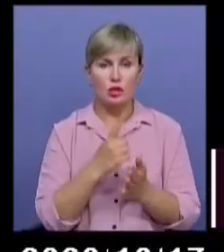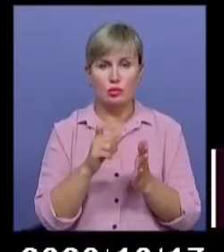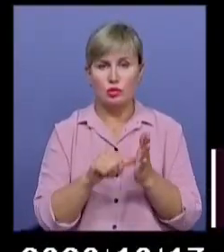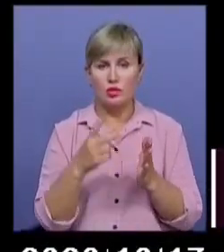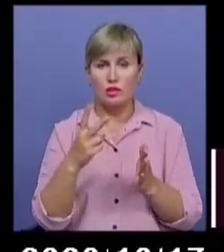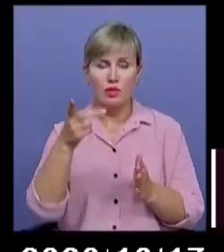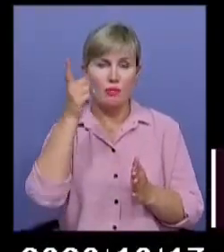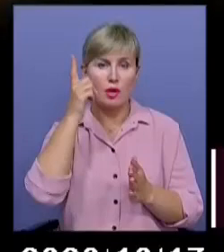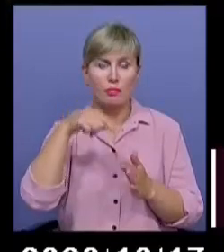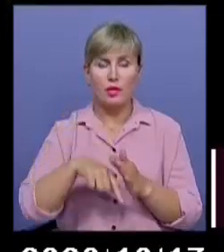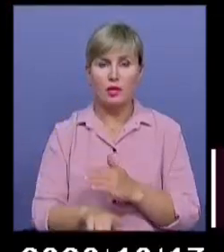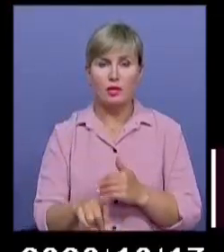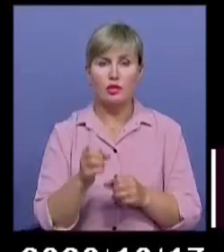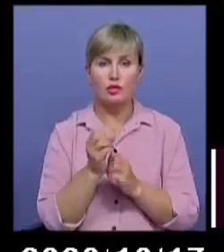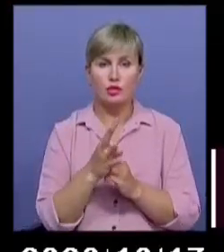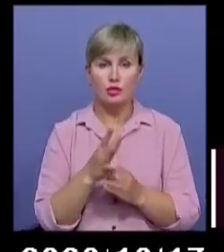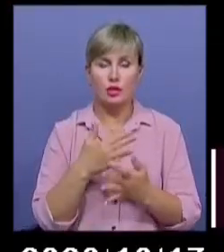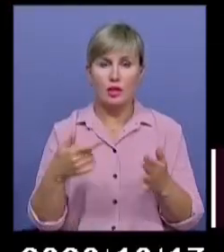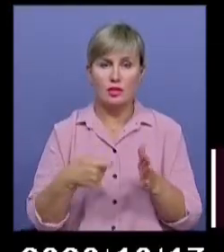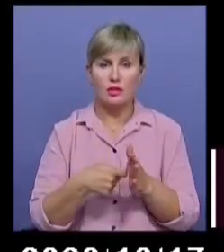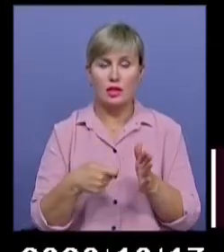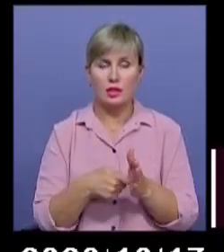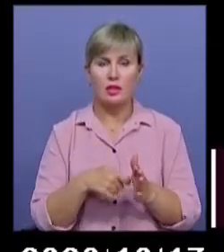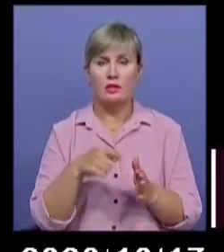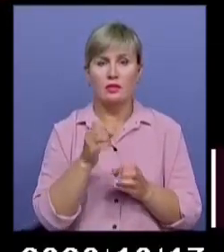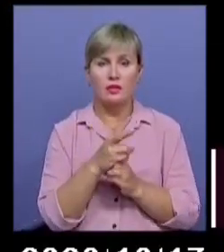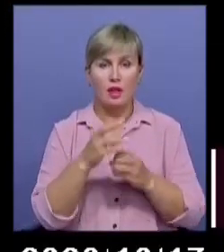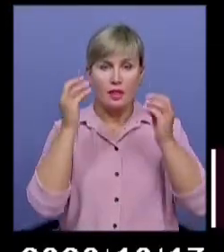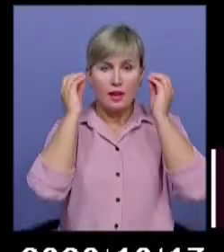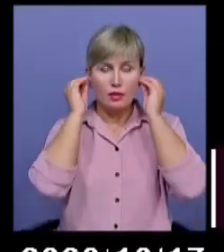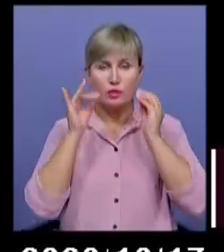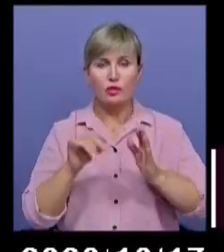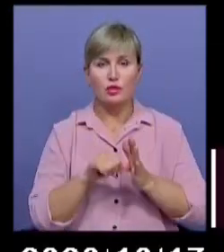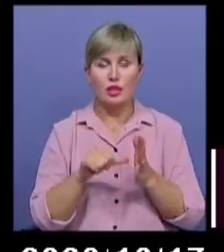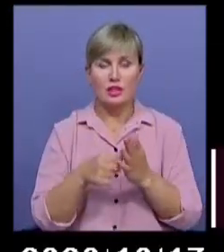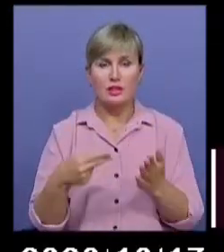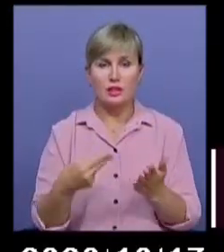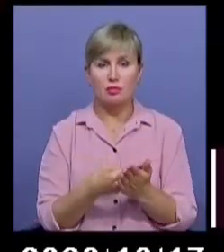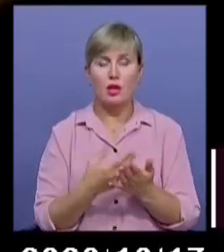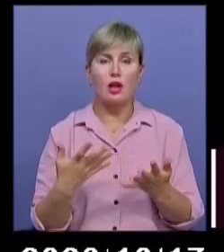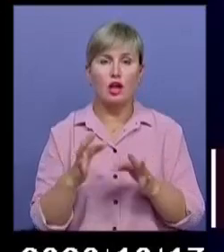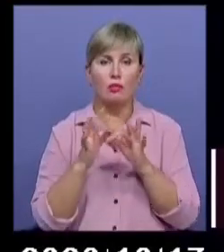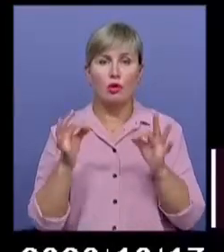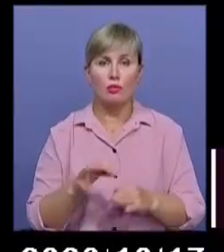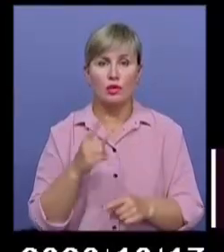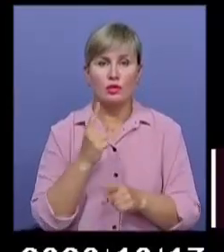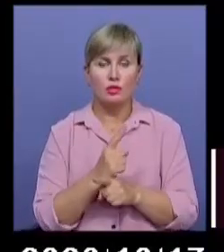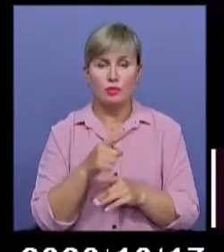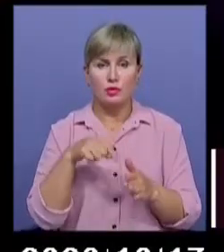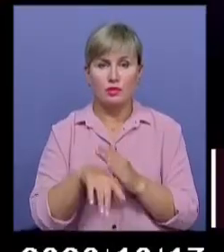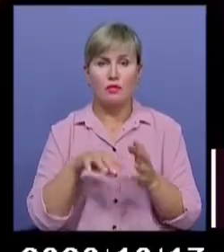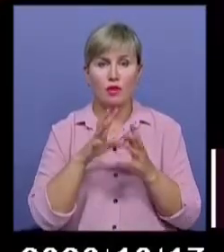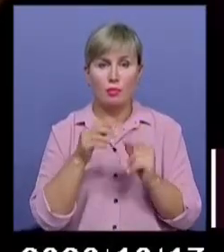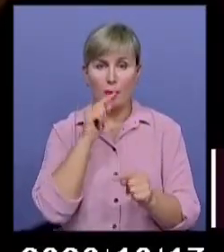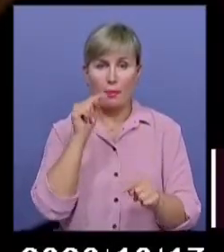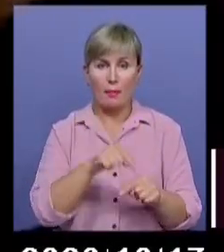162 мобильных телефона, 14 зарядных устройств, 12 наушников и 6 сим-карт. Каким образом запрещенные предметы вообще